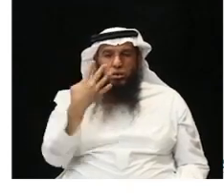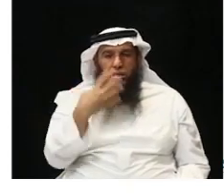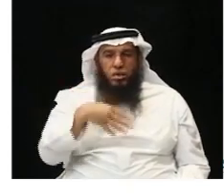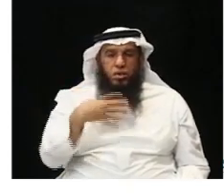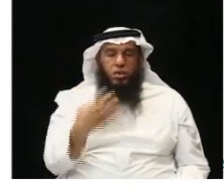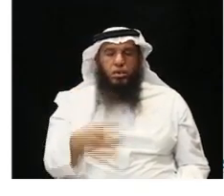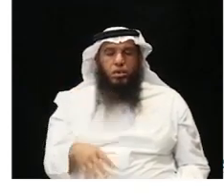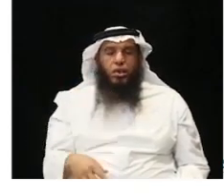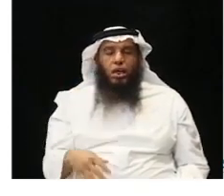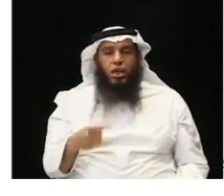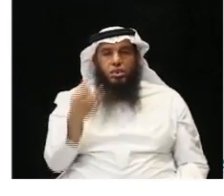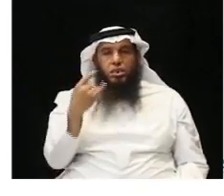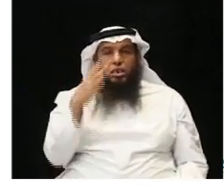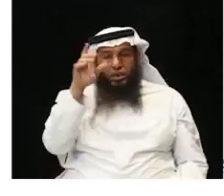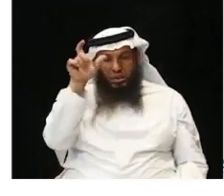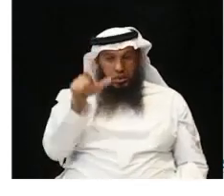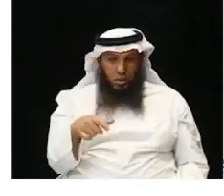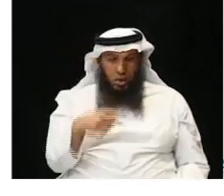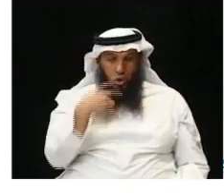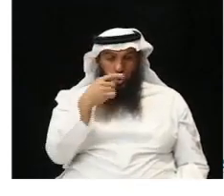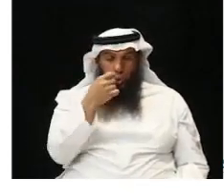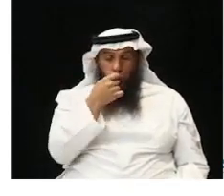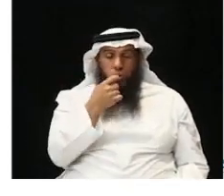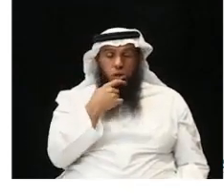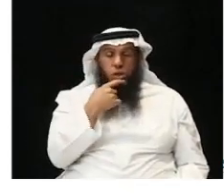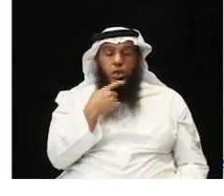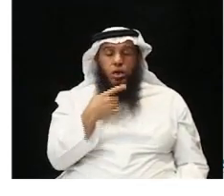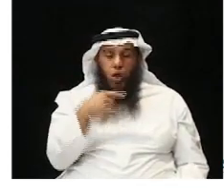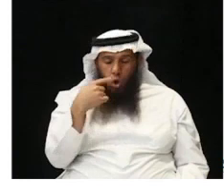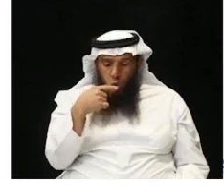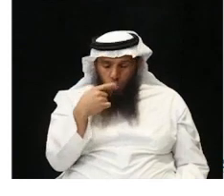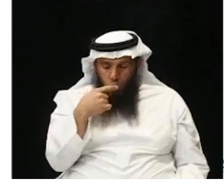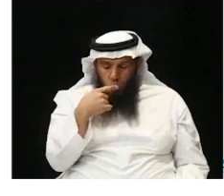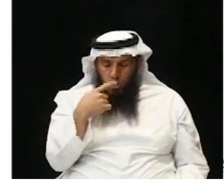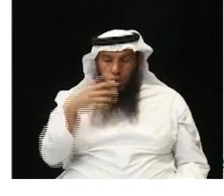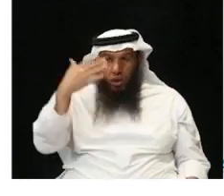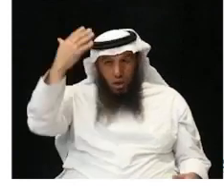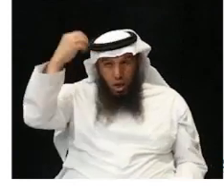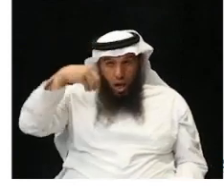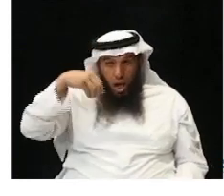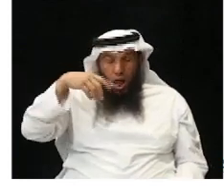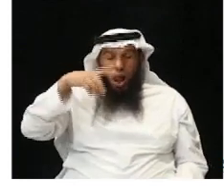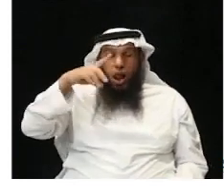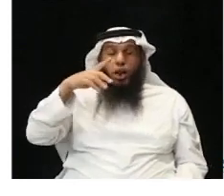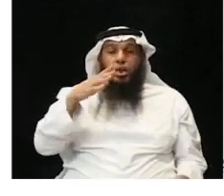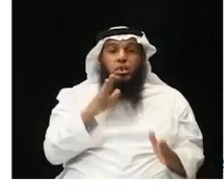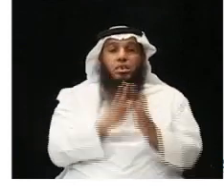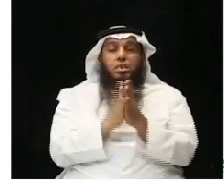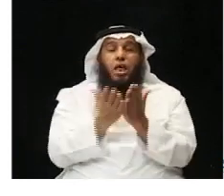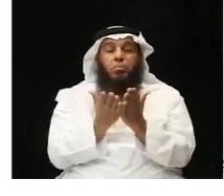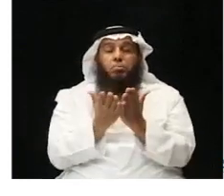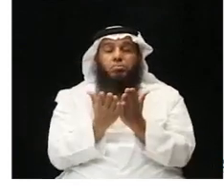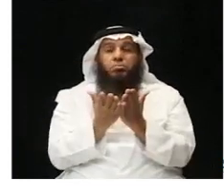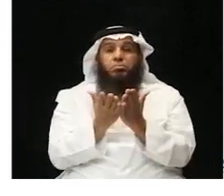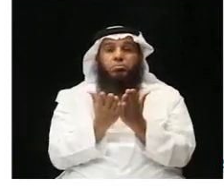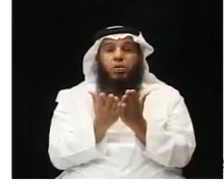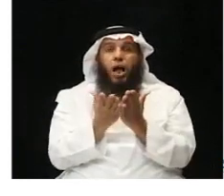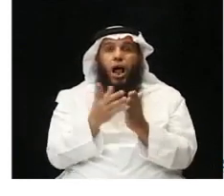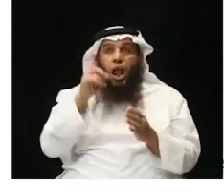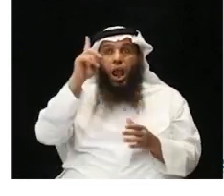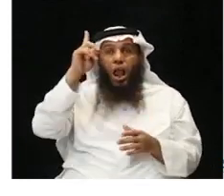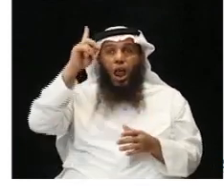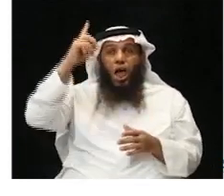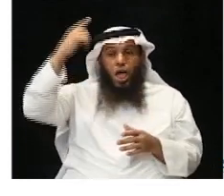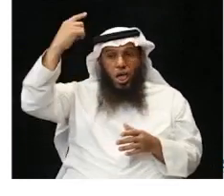وهي رقم 10، قال تعالى: أتل ما أوحي إليك من الكتاب. الآن هنا الله سبحانه